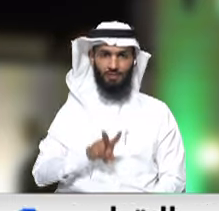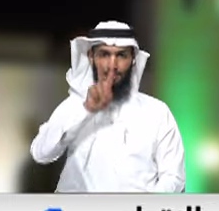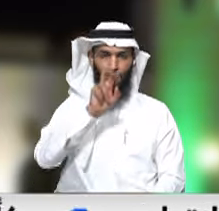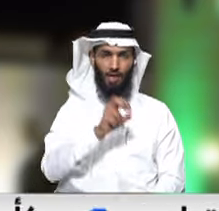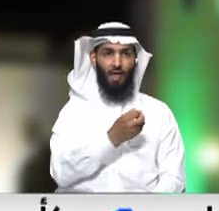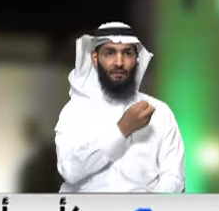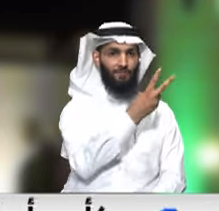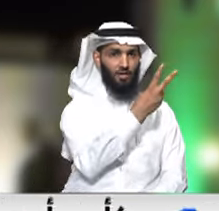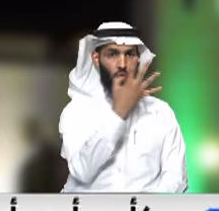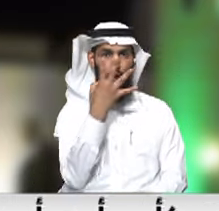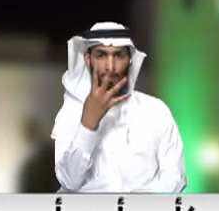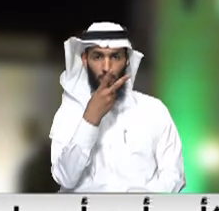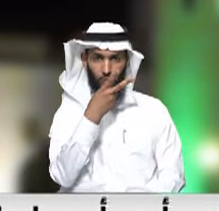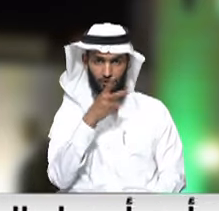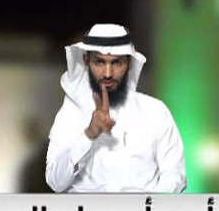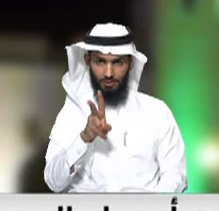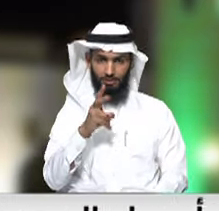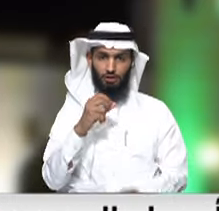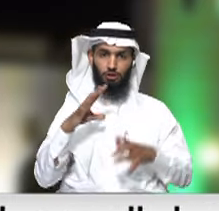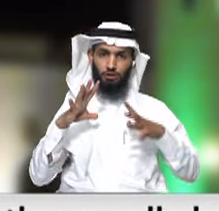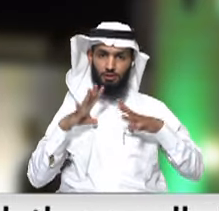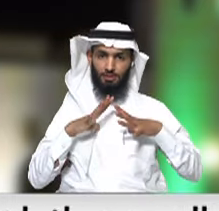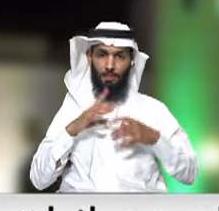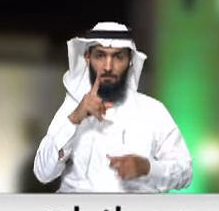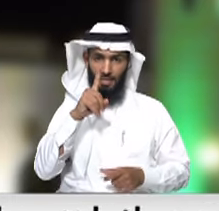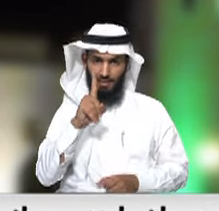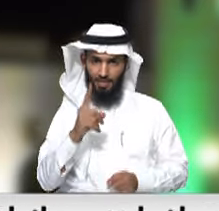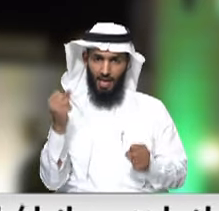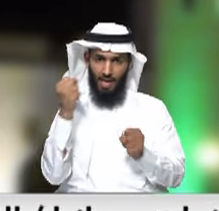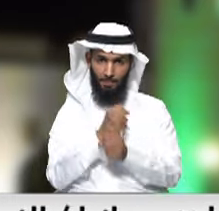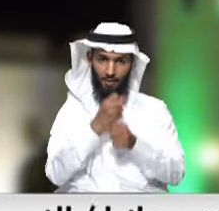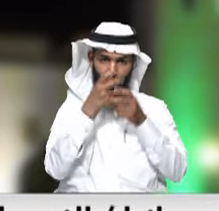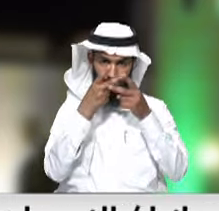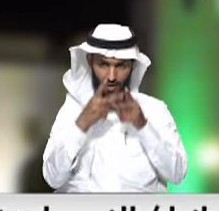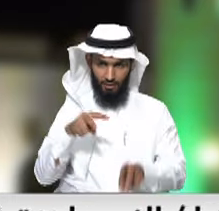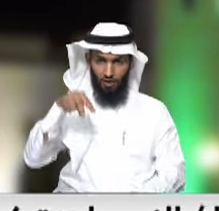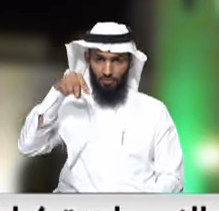7 يوليو 2024، على أن يستأنف الدوام الرسمي يوم الاثنين الموافق